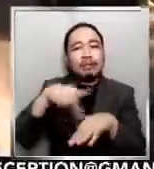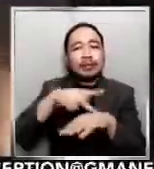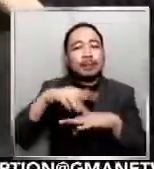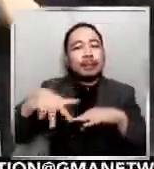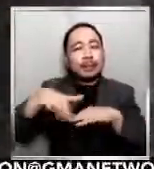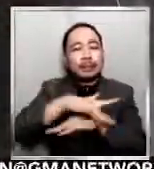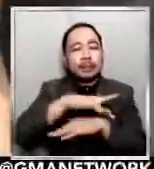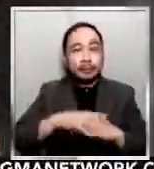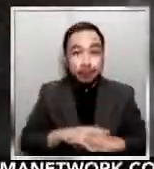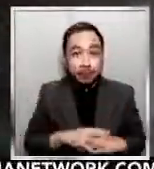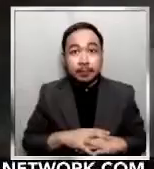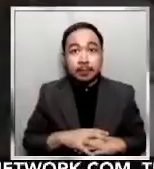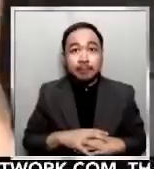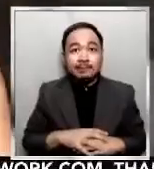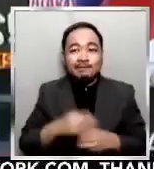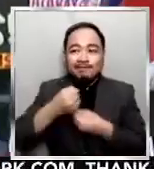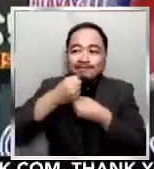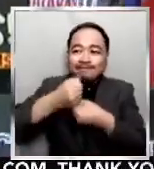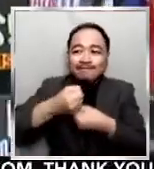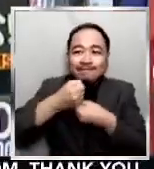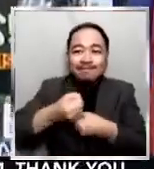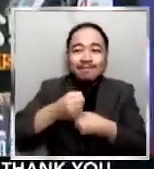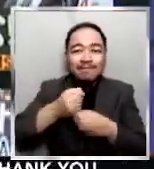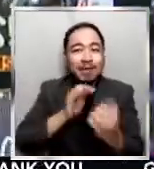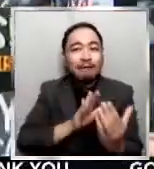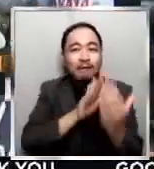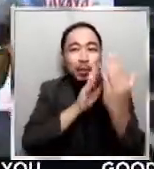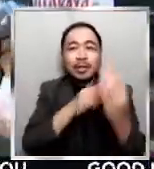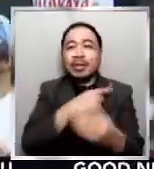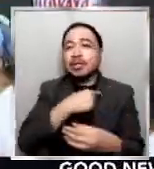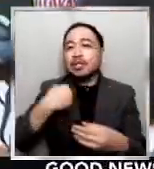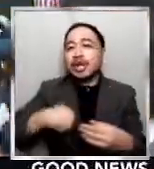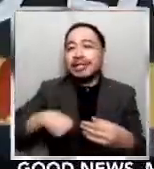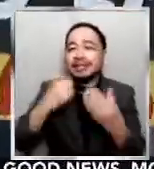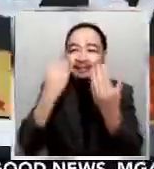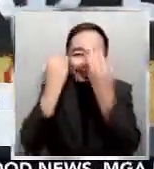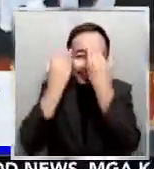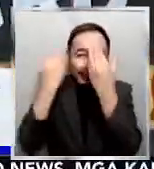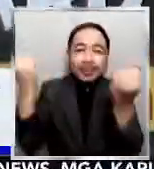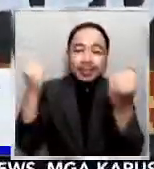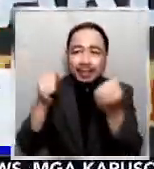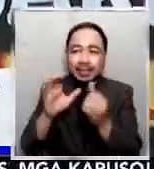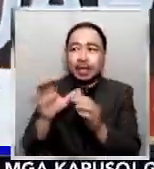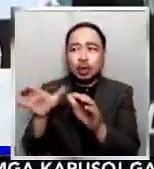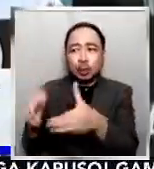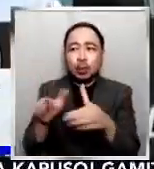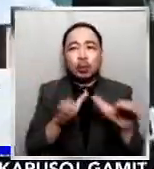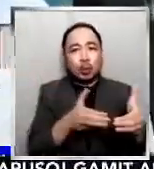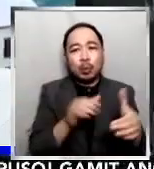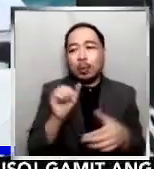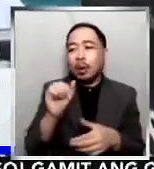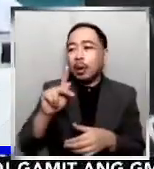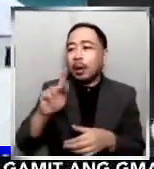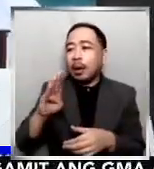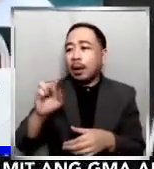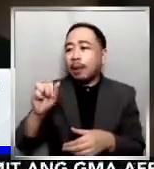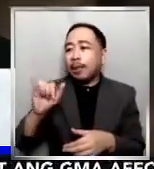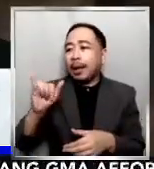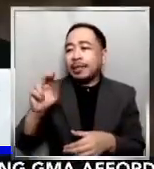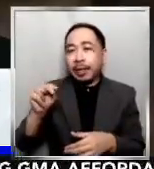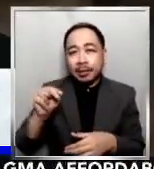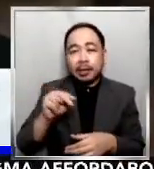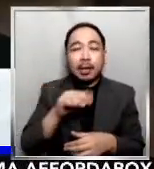Nagkilos protesta sa harap ng Chinese Embassy sa Makati ang grupong akbayan at mamalakaya. Kinundin na nila ang kakulangan ng aksyon ni Pangulong Duterte